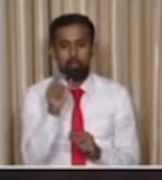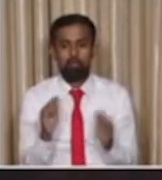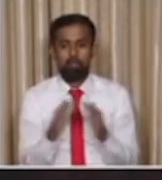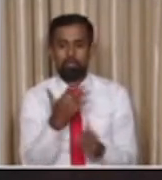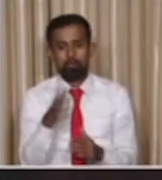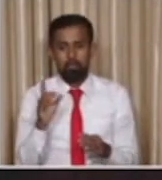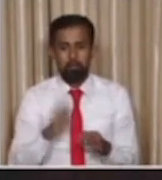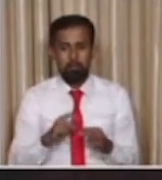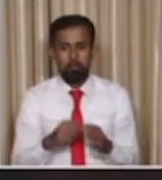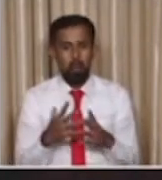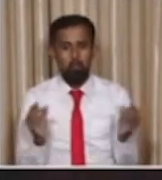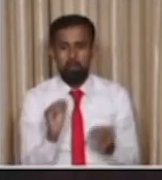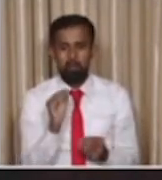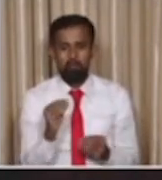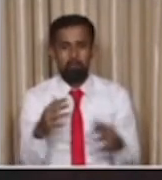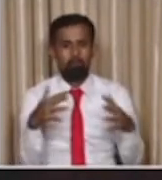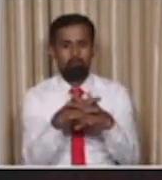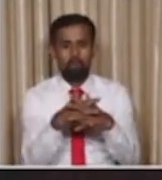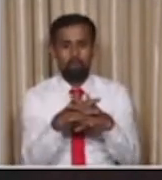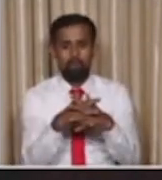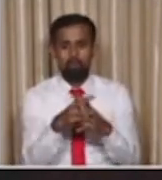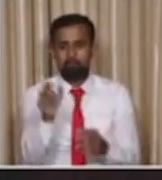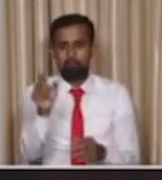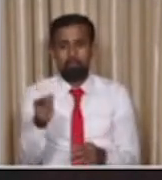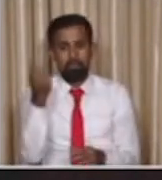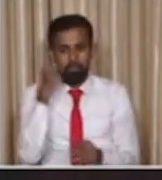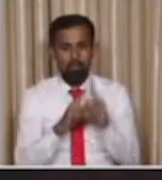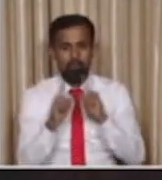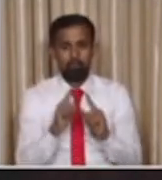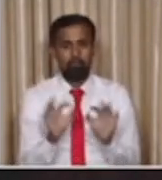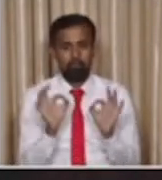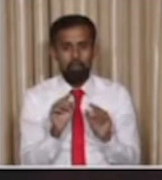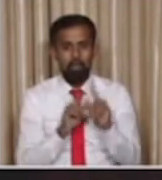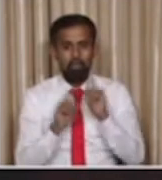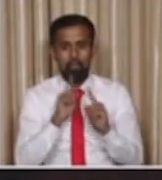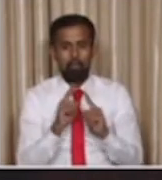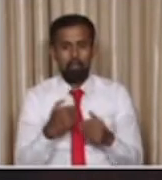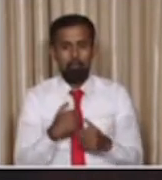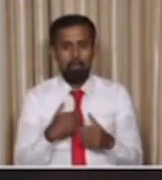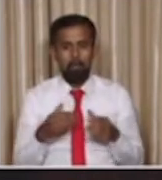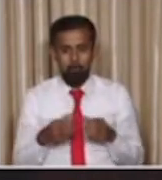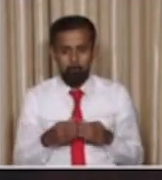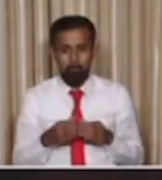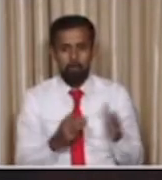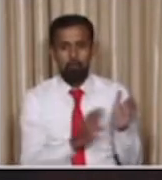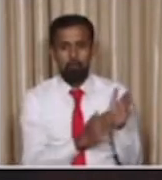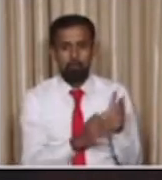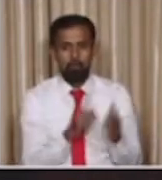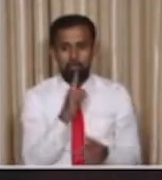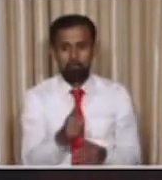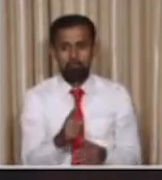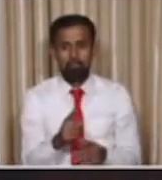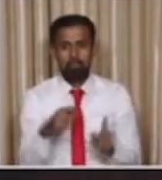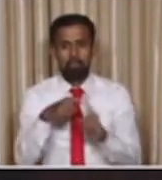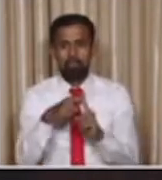ගිහිල්ලා ප්‍රශ්න විසඳනවා නම් අර විමල් වීරවංශ අමාත්‍යතුමා මෙතන ඉන්නවා ඊයේ කතා කරා ඉතාලම හොඳ කතාවක් අපේ පැත්තේ අපි දැක්කා මහින්දාන අමාත්‍යතුමා ගුව අපි එහෙනම්